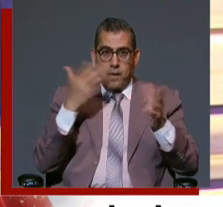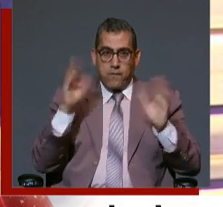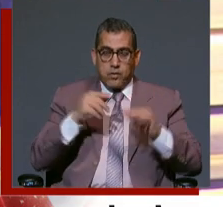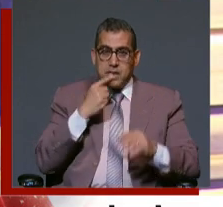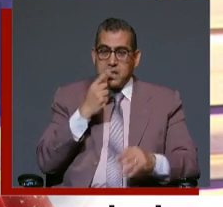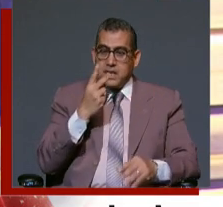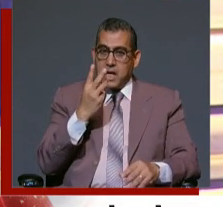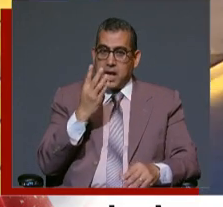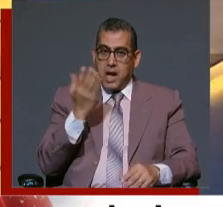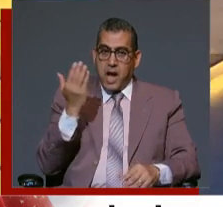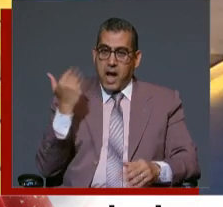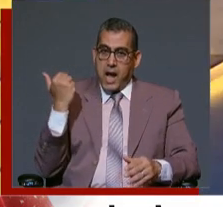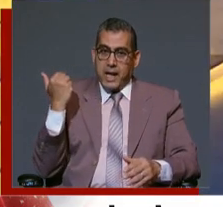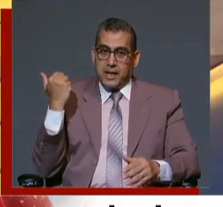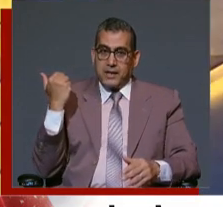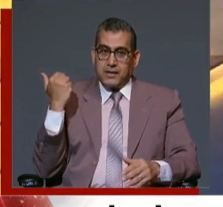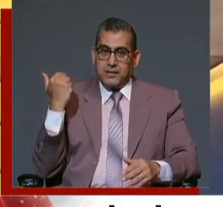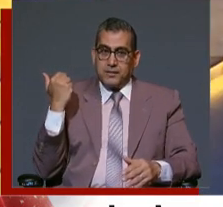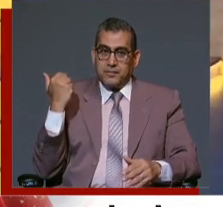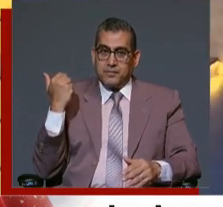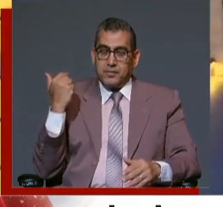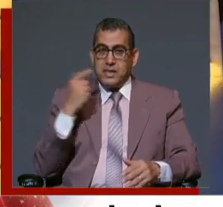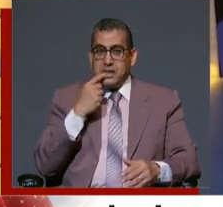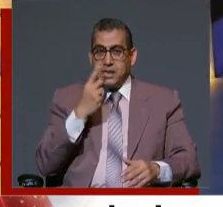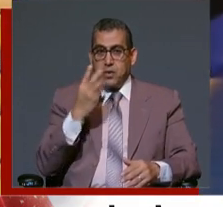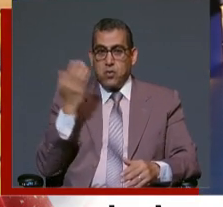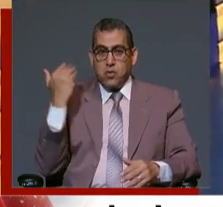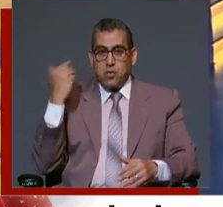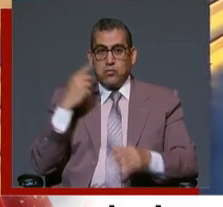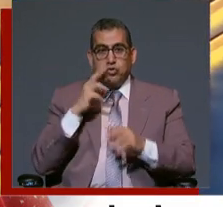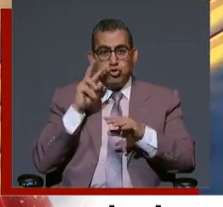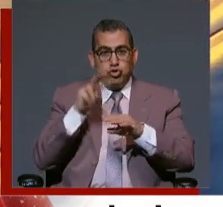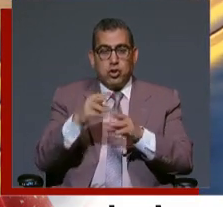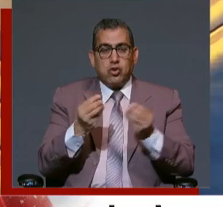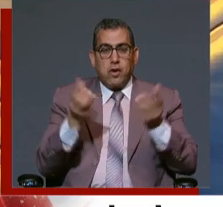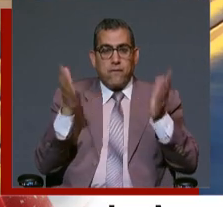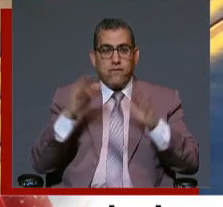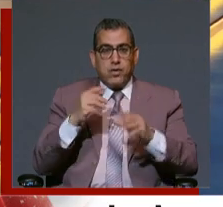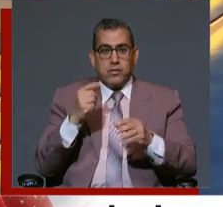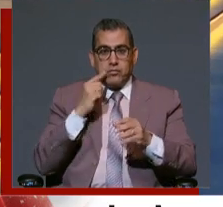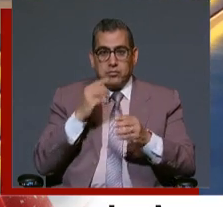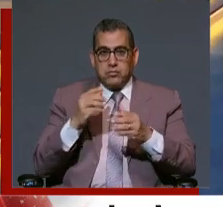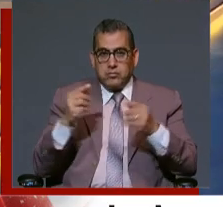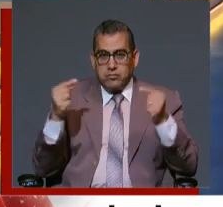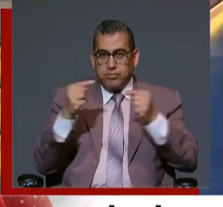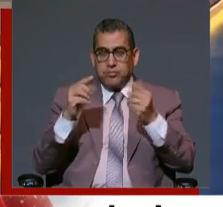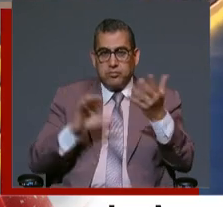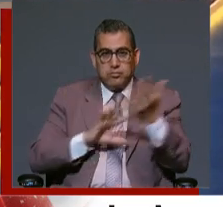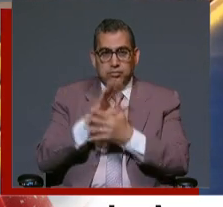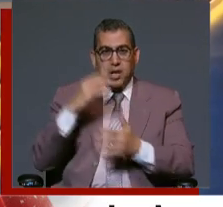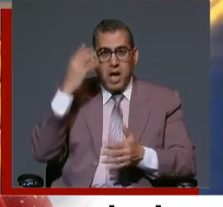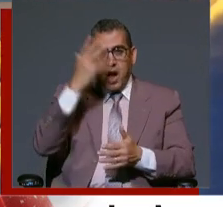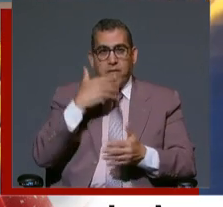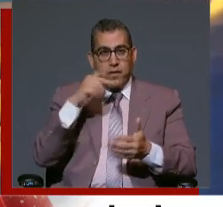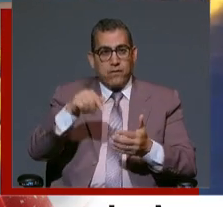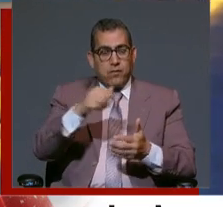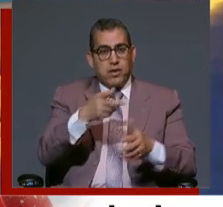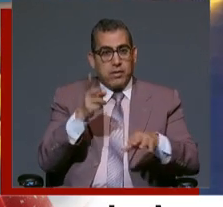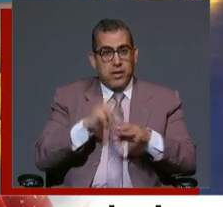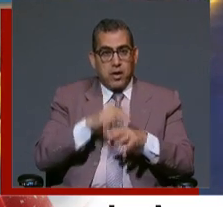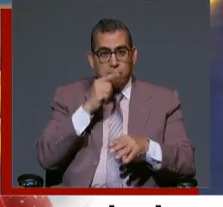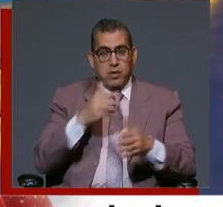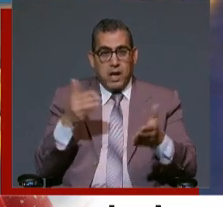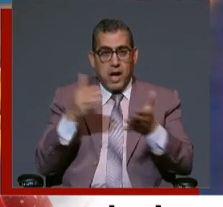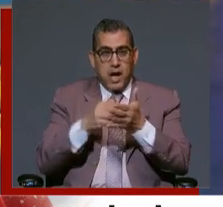السنوات الأخيرة، هذه السنوات التي شهدت الكثير من الأحداث الإفريقية، إضافة إلى